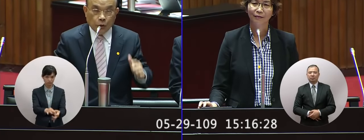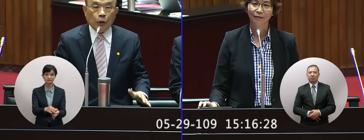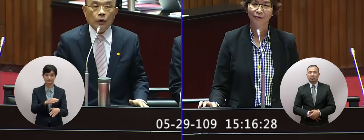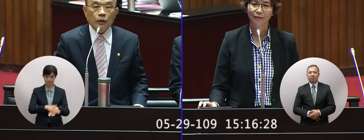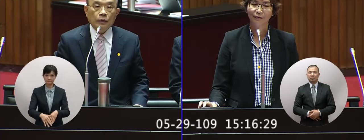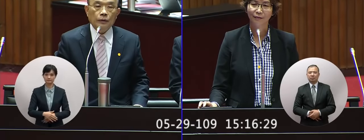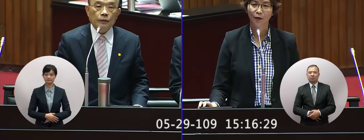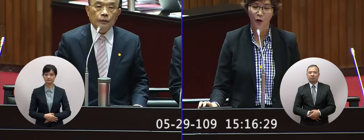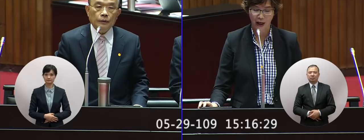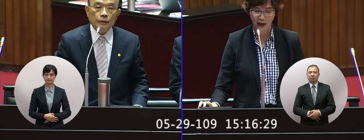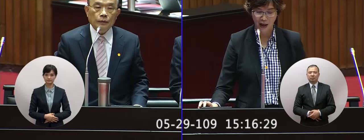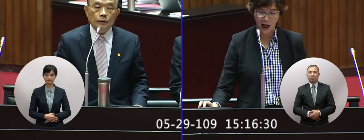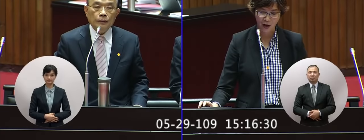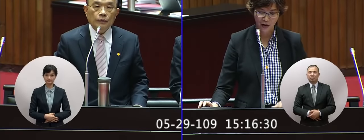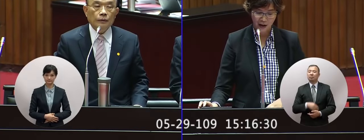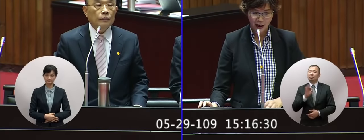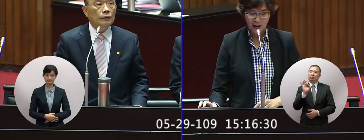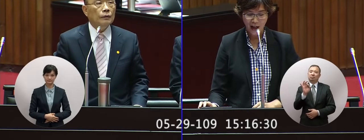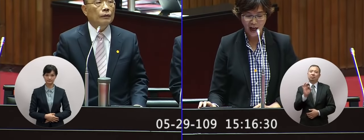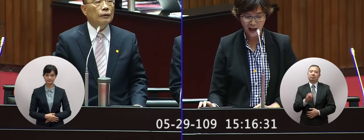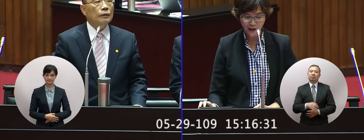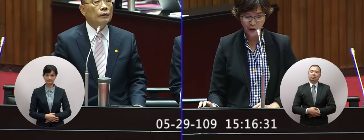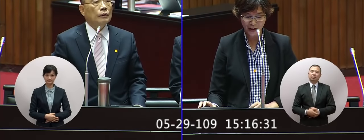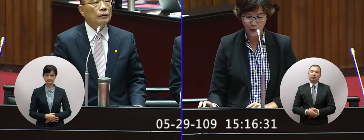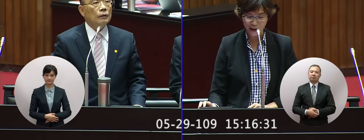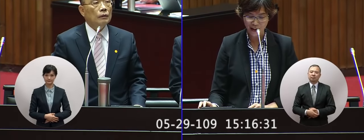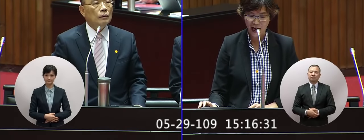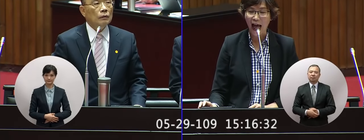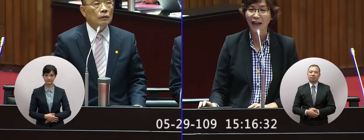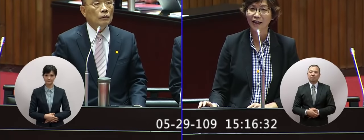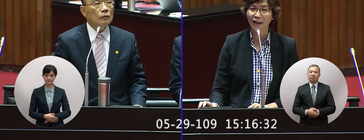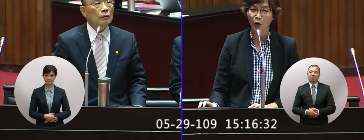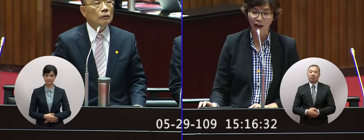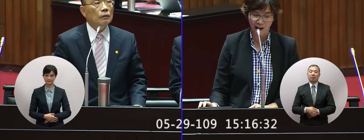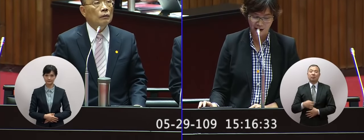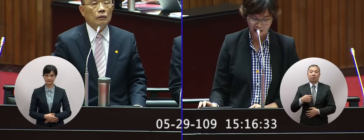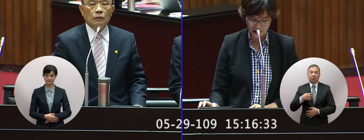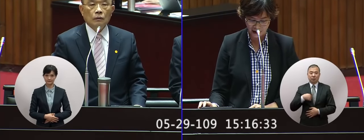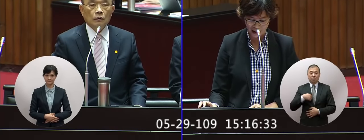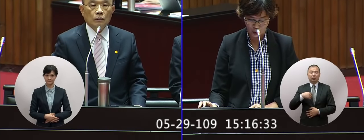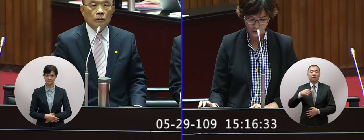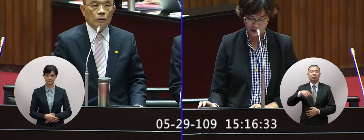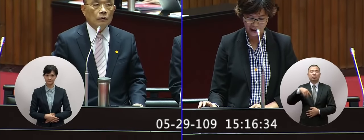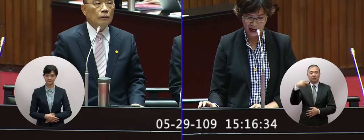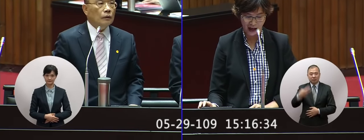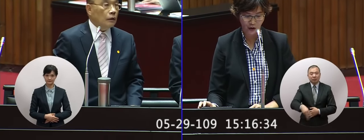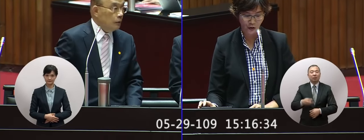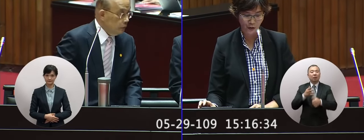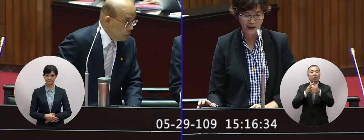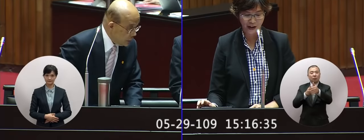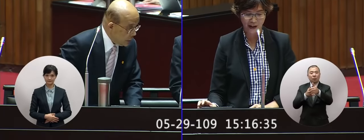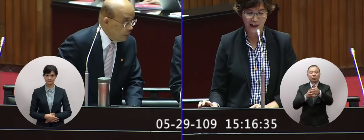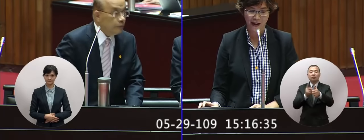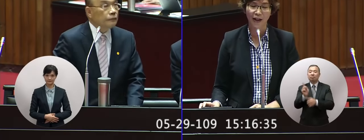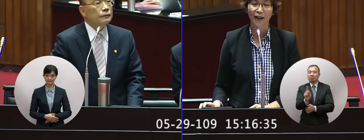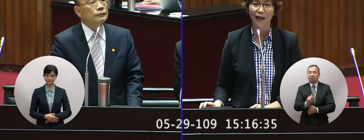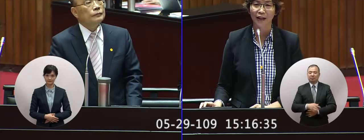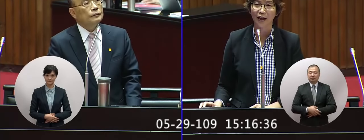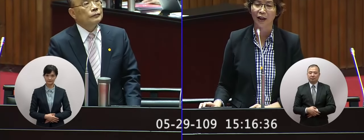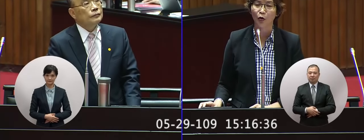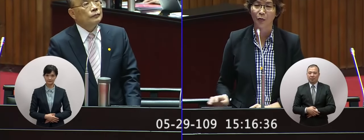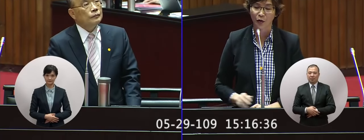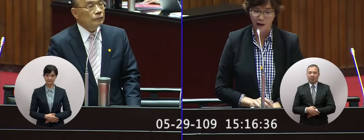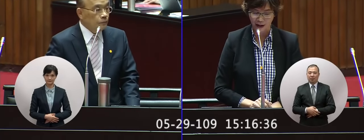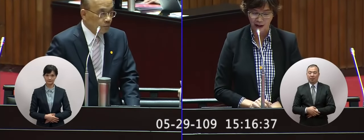做都有。 OK， 好，那院长，我接下来还是有一个议题跟你讨论一下啦，就是这一次的